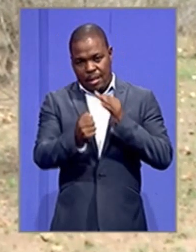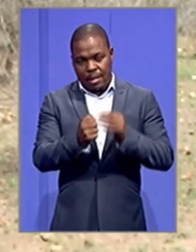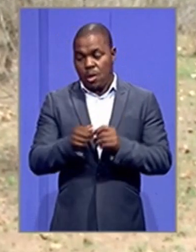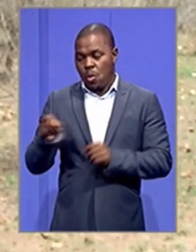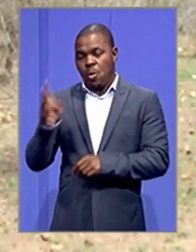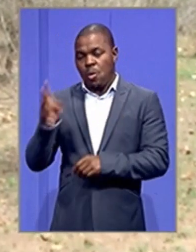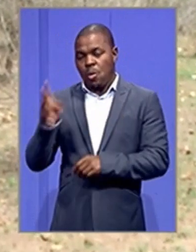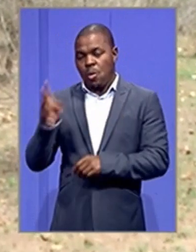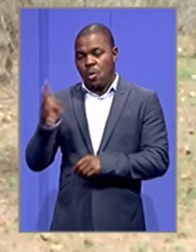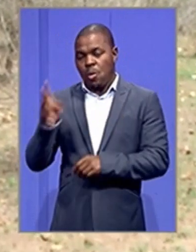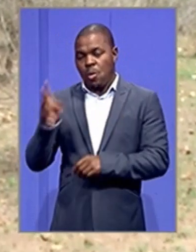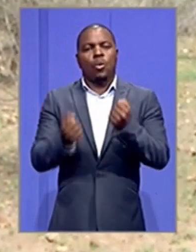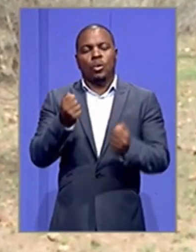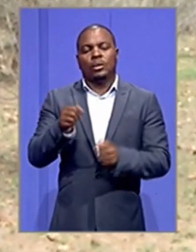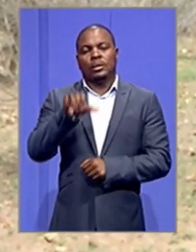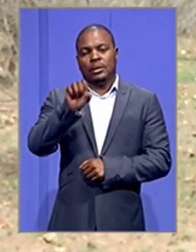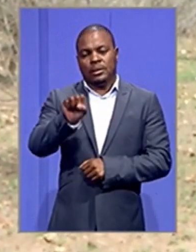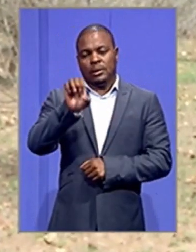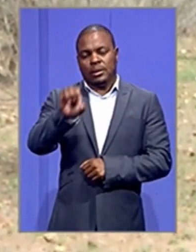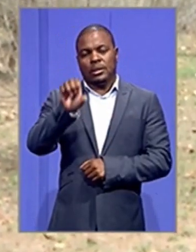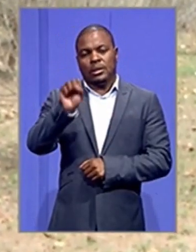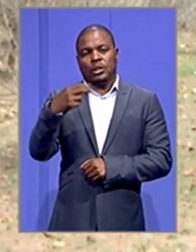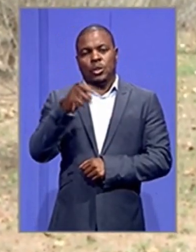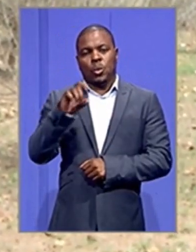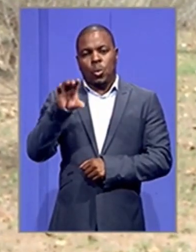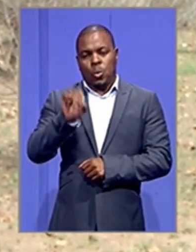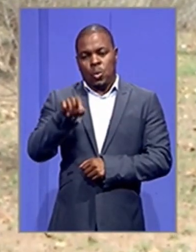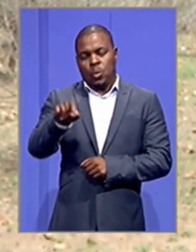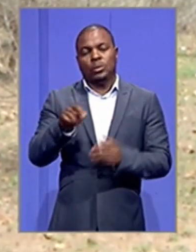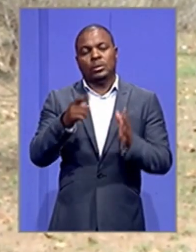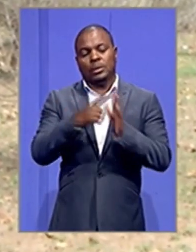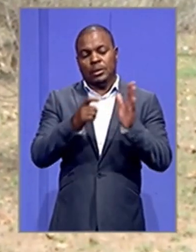tšwelele pele ga kgorotsheko ya sešego ka la 27 kgweding ya